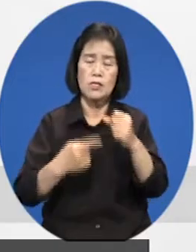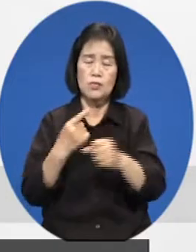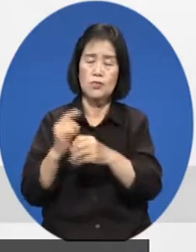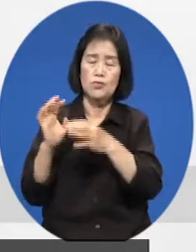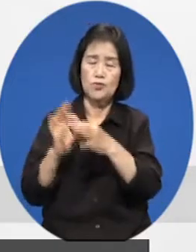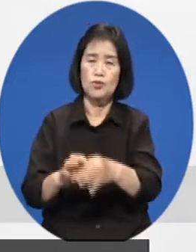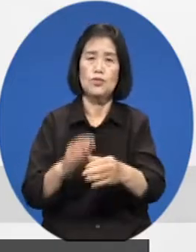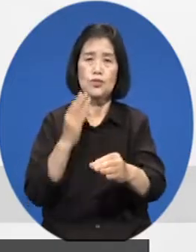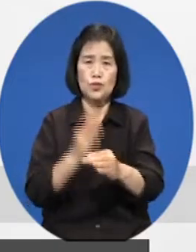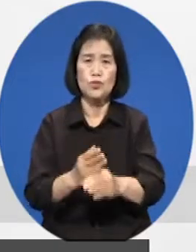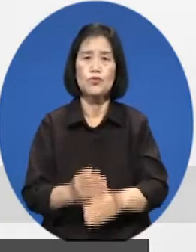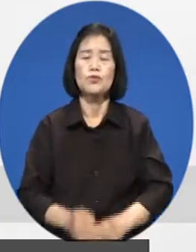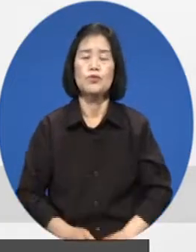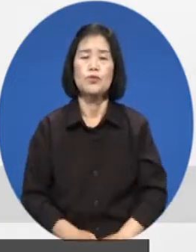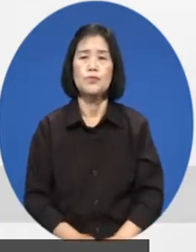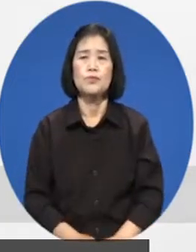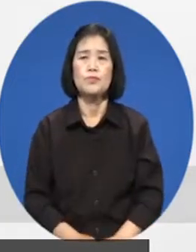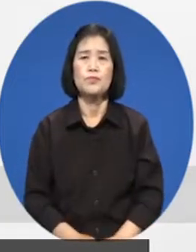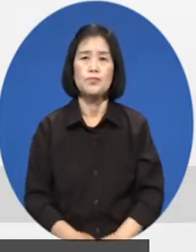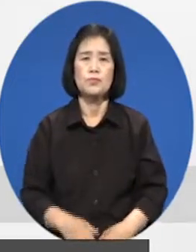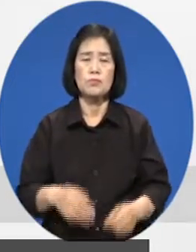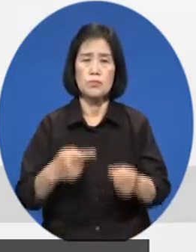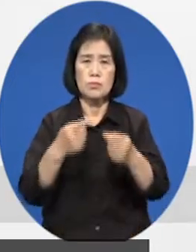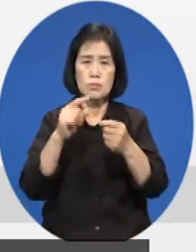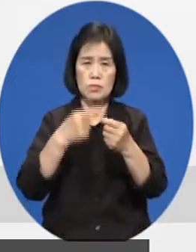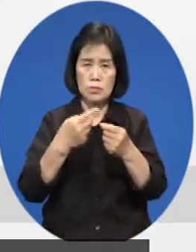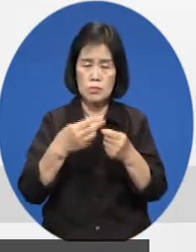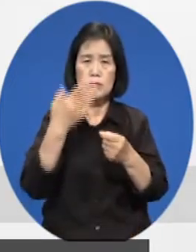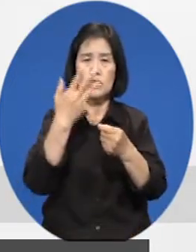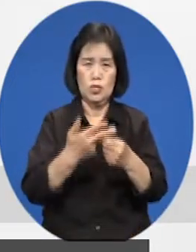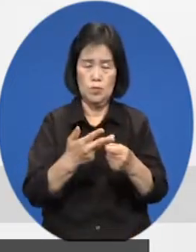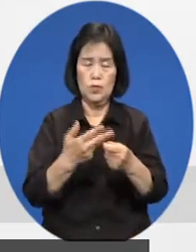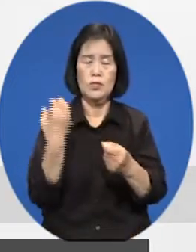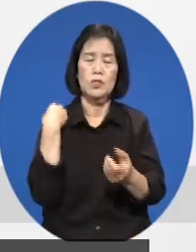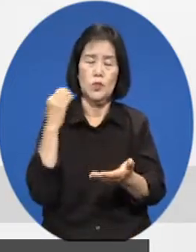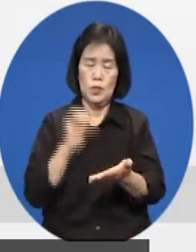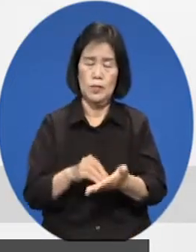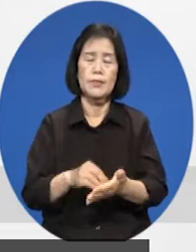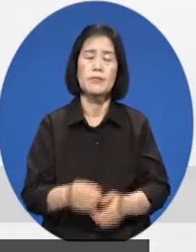유지하고 있는 중입니다. 여덟 번째 동결이다 이런 얘기가 나오고 있는데